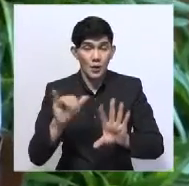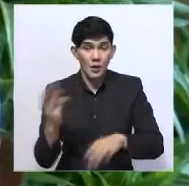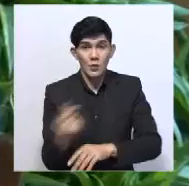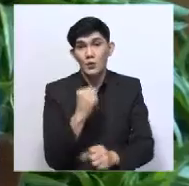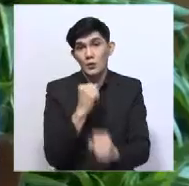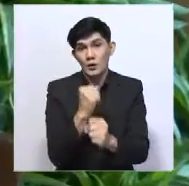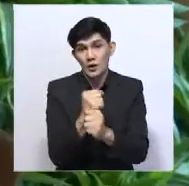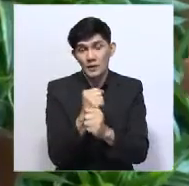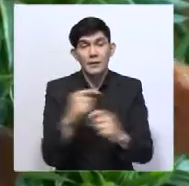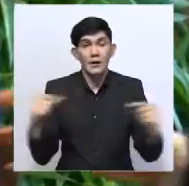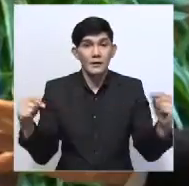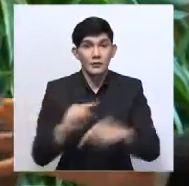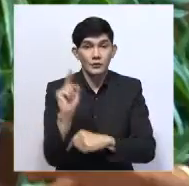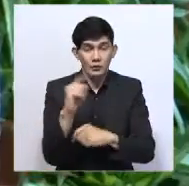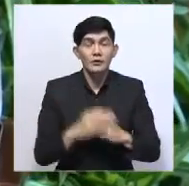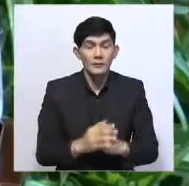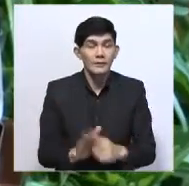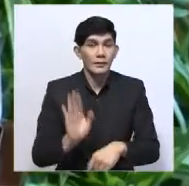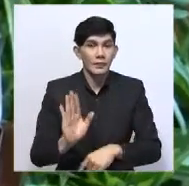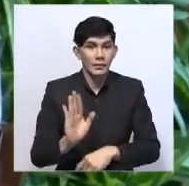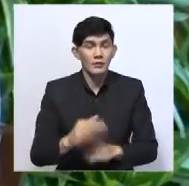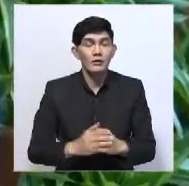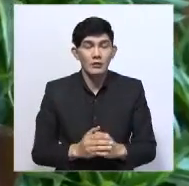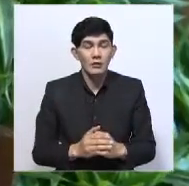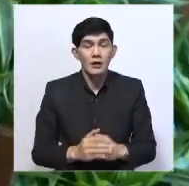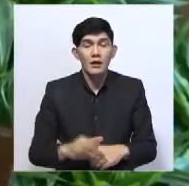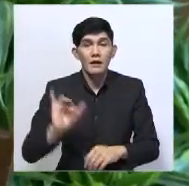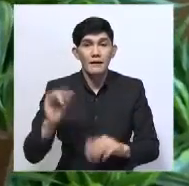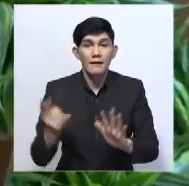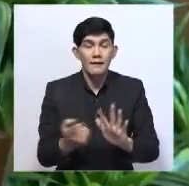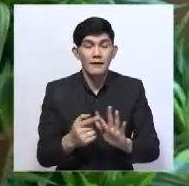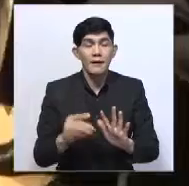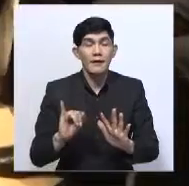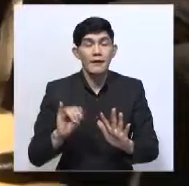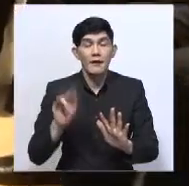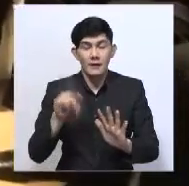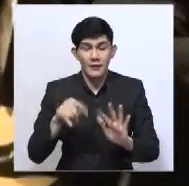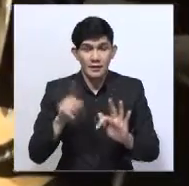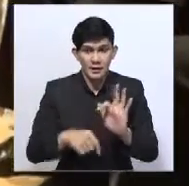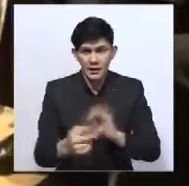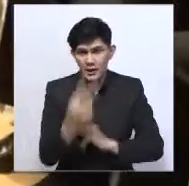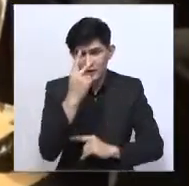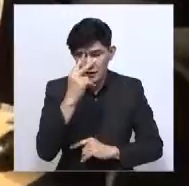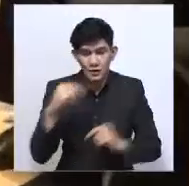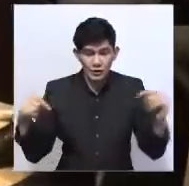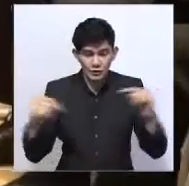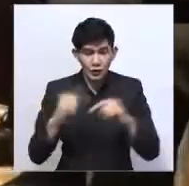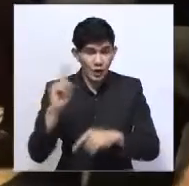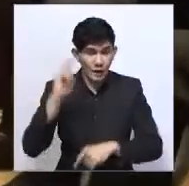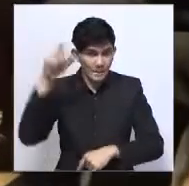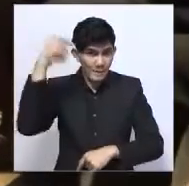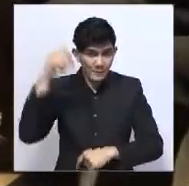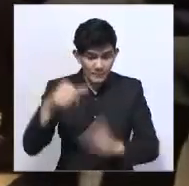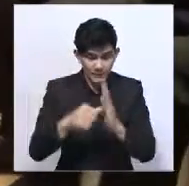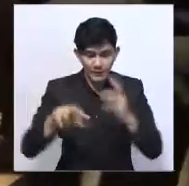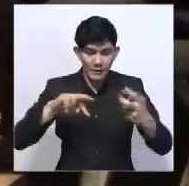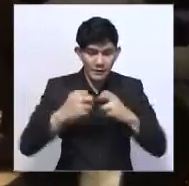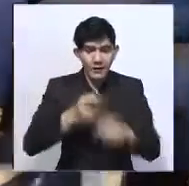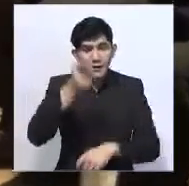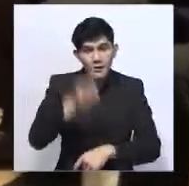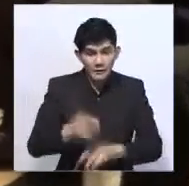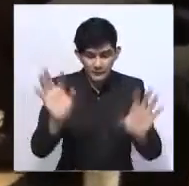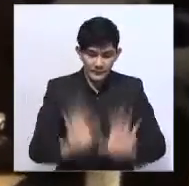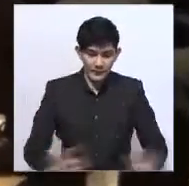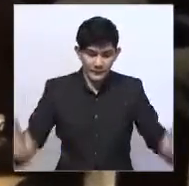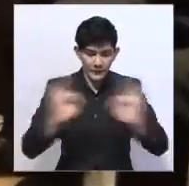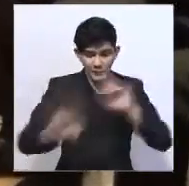วนสถานการณ์ในรัฐยะไข่นะครับนายกรัฐมนตรีเห็นพัฒนาการทางบวกและความตั้งใจจริงของเมียนมาในการแก้ปัญหาซึ่ง